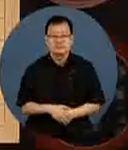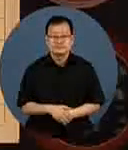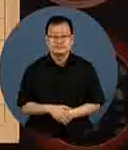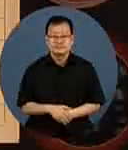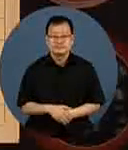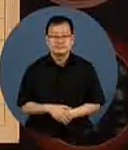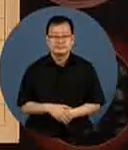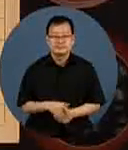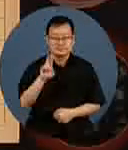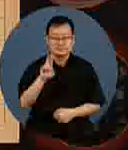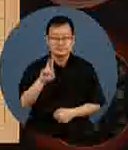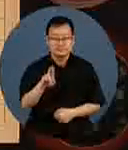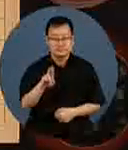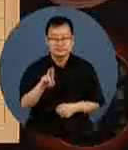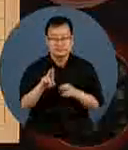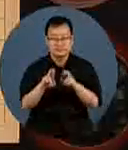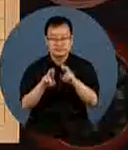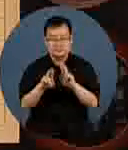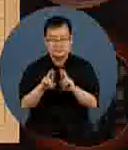늘어서 젖히고요.